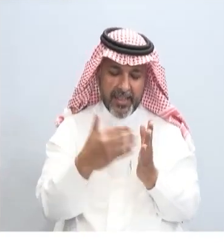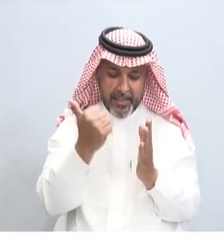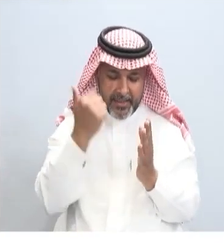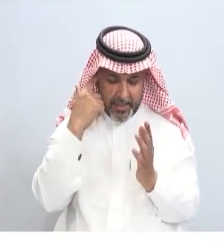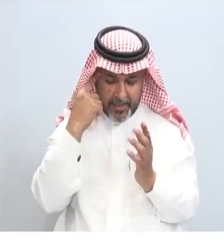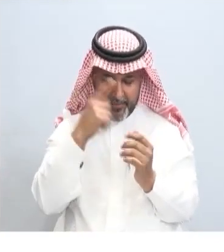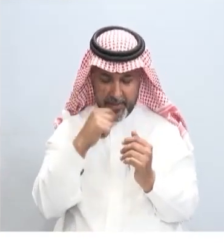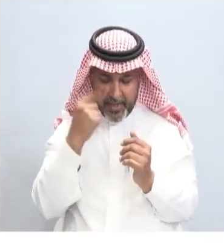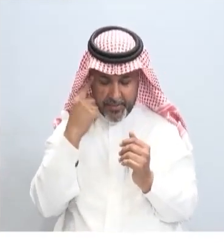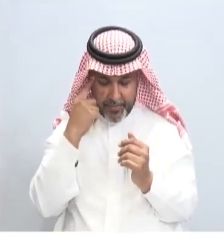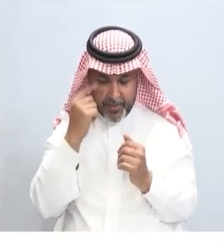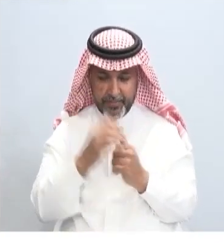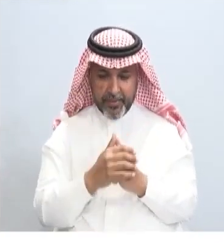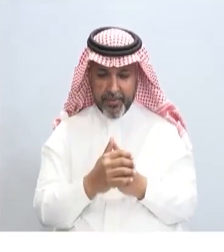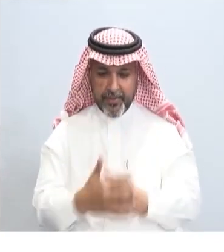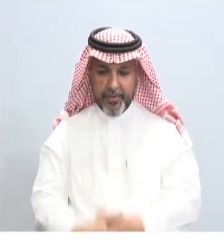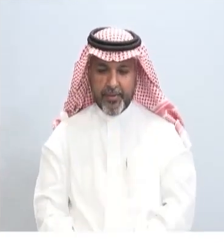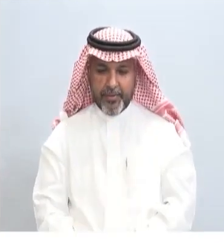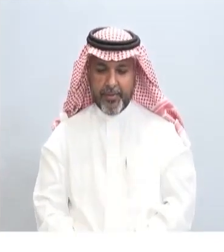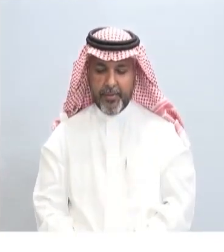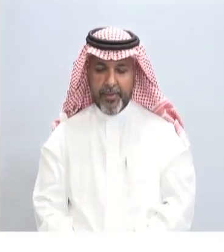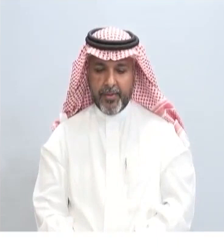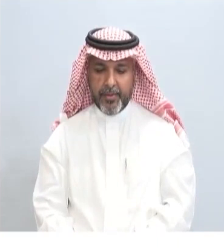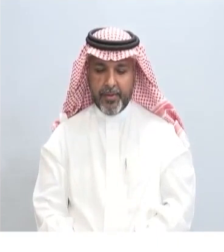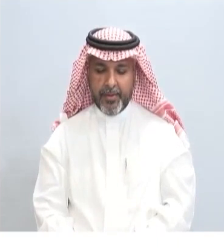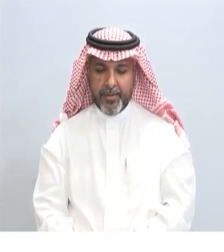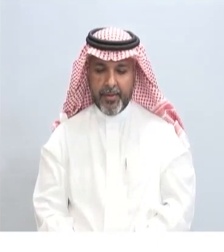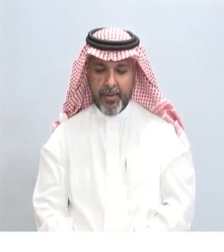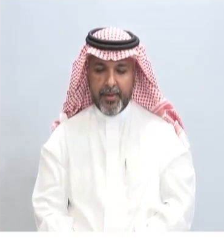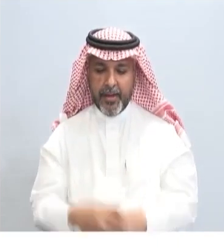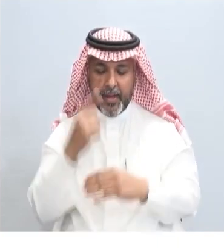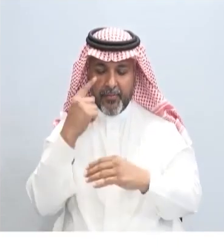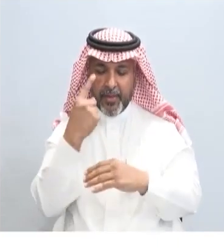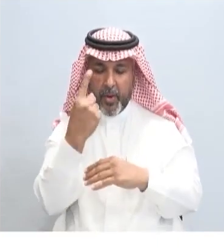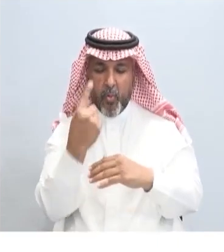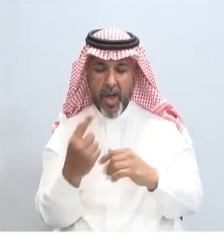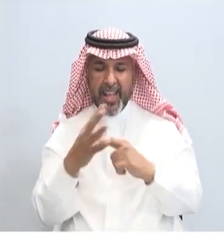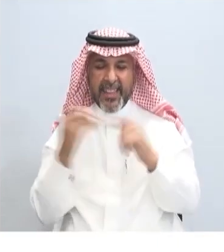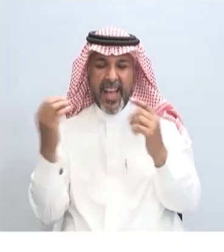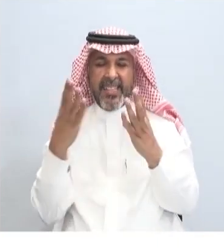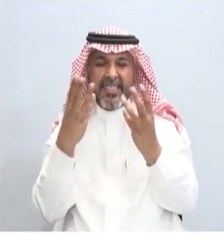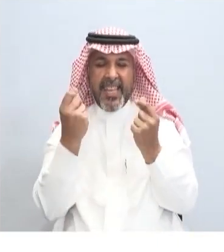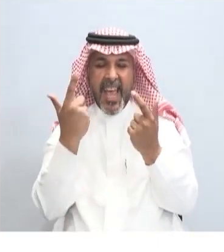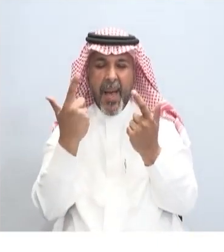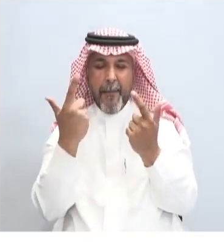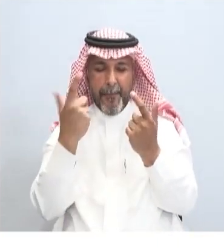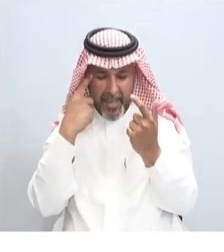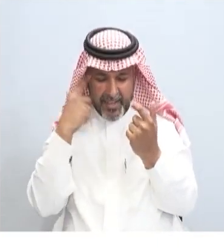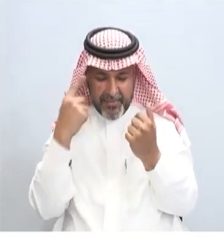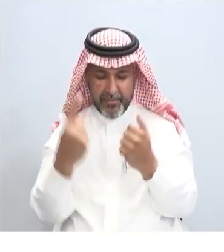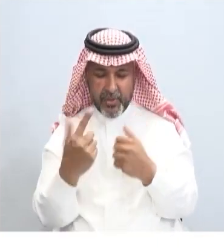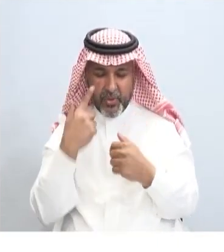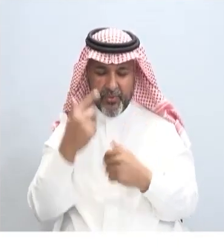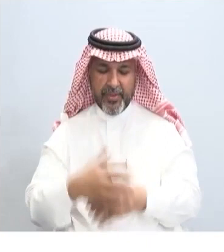الباقي اللي هو 5 على 6 فاحتمال الحادثه المتممه هو 1 ناقصا احتمال الحادثه فالواحد